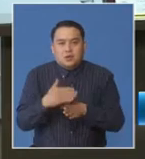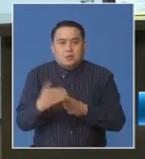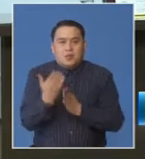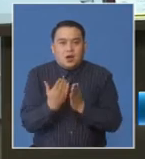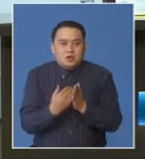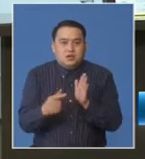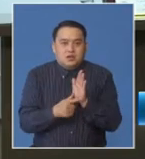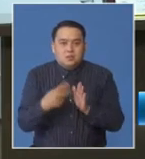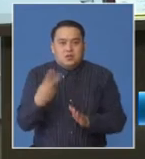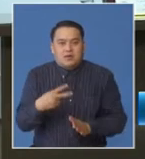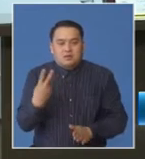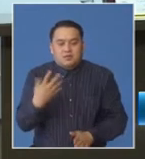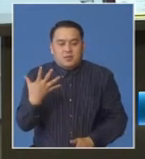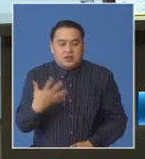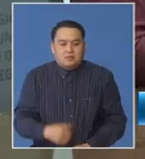программы